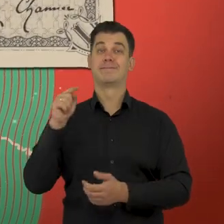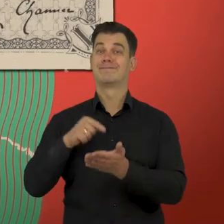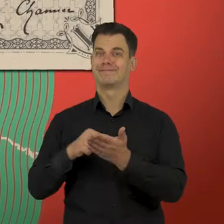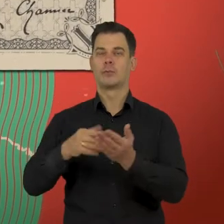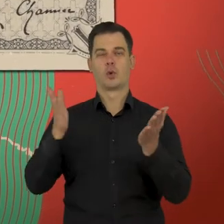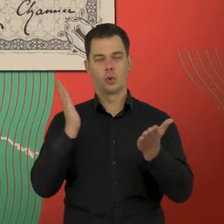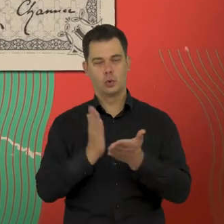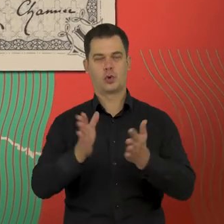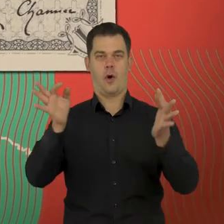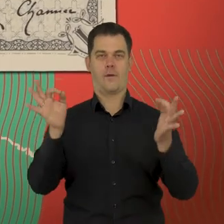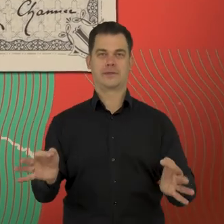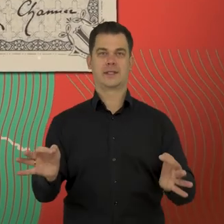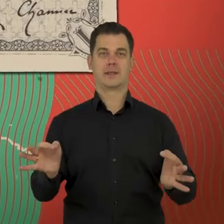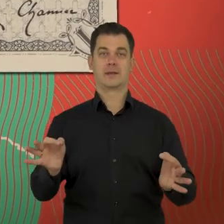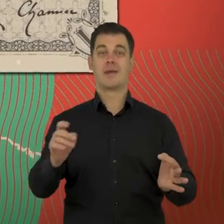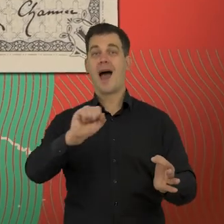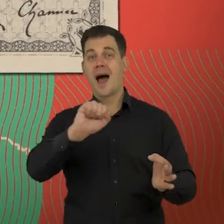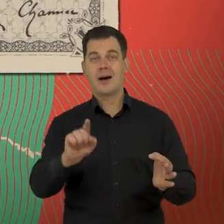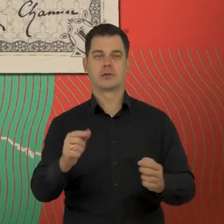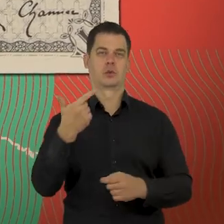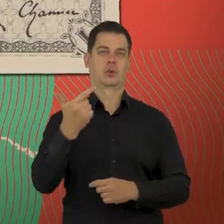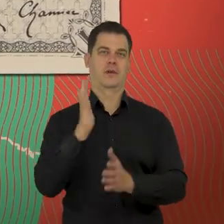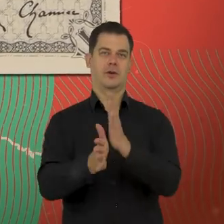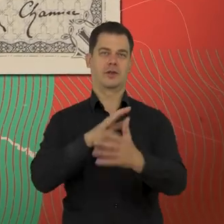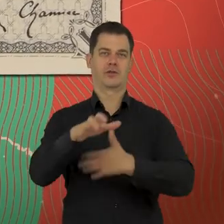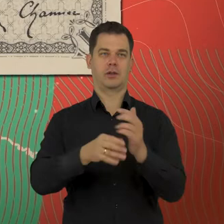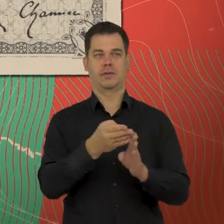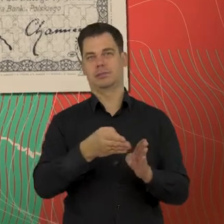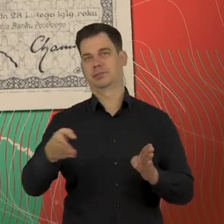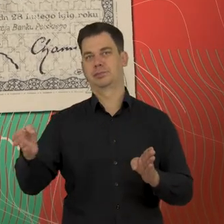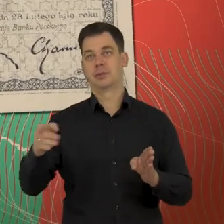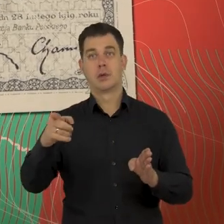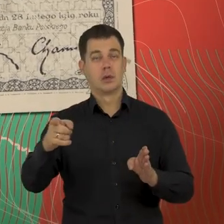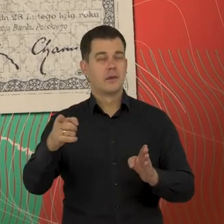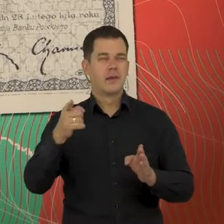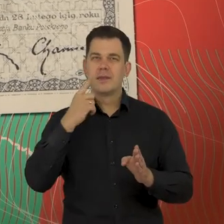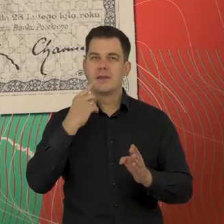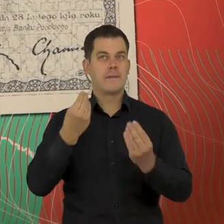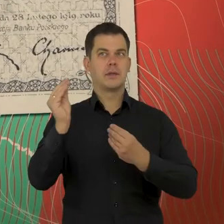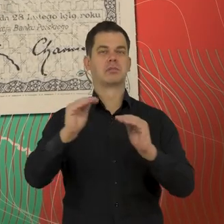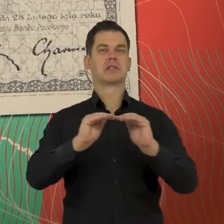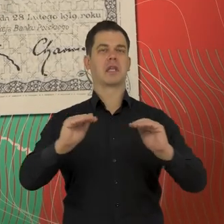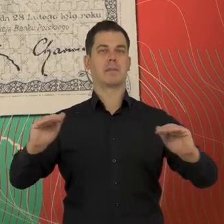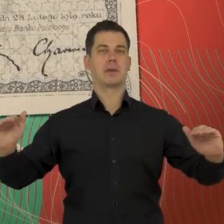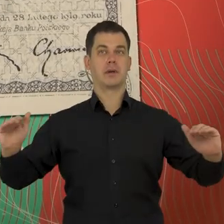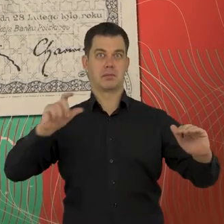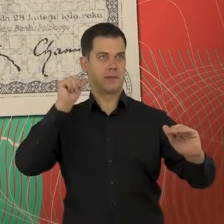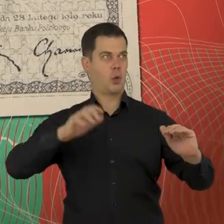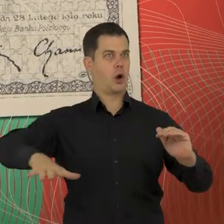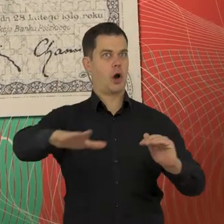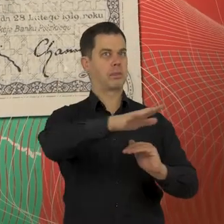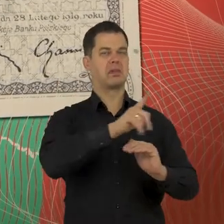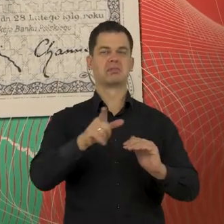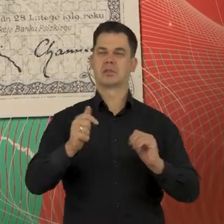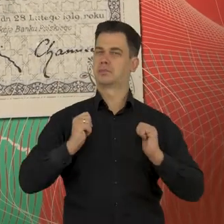obiegu znowu pojawia się złoty. I to on jest obowiązującą walutą. Aż do wybuchu II wojny światowej jest on jedną